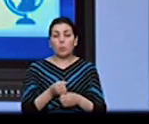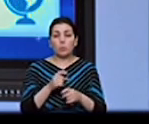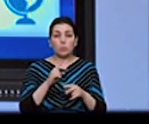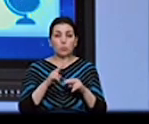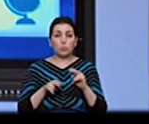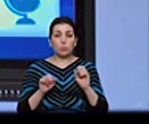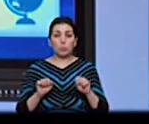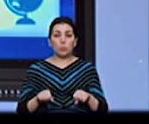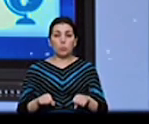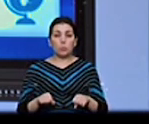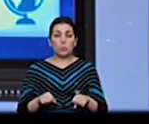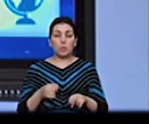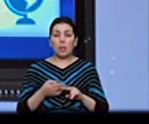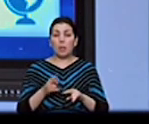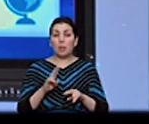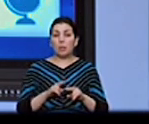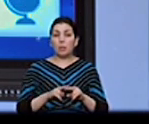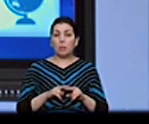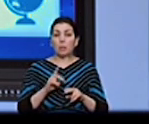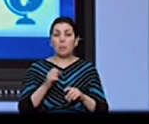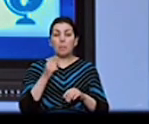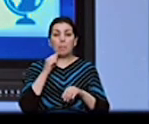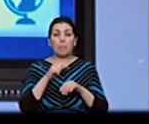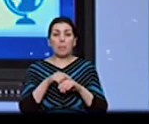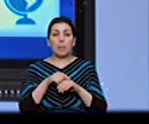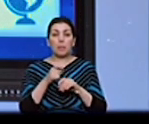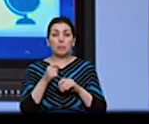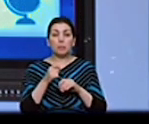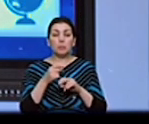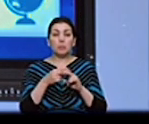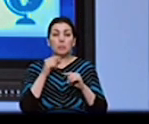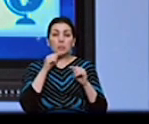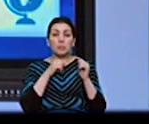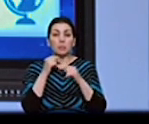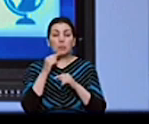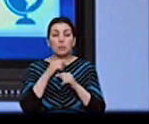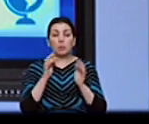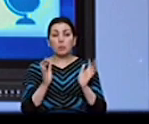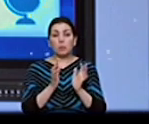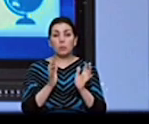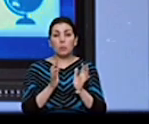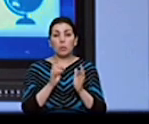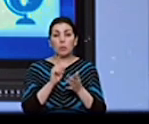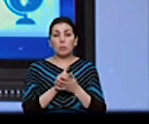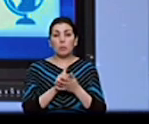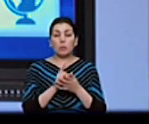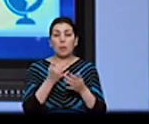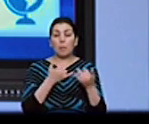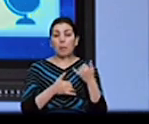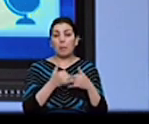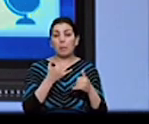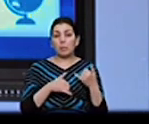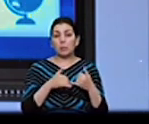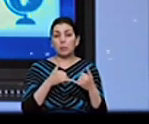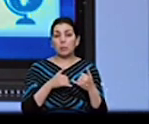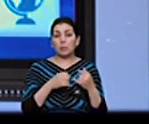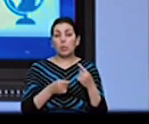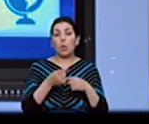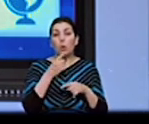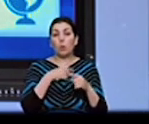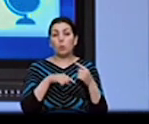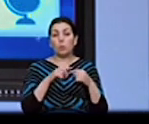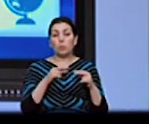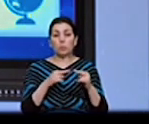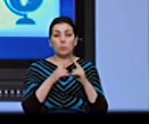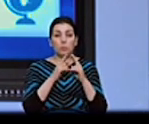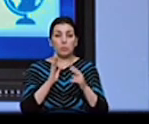nobud bo'lishi mumkin. Lekin ma'lum vaqt foydalanilmay turilsa yoki parvarish qilinsa, yana o'z